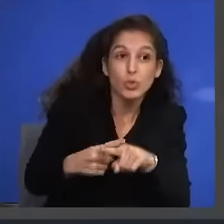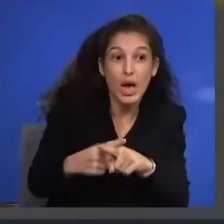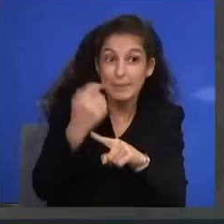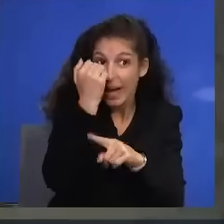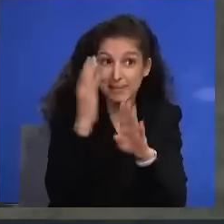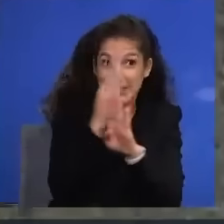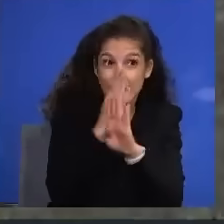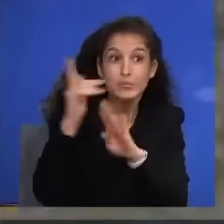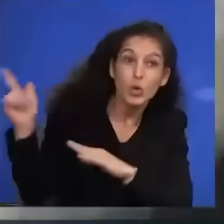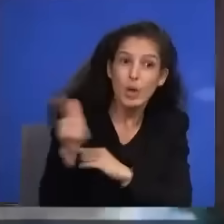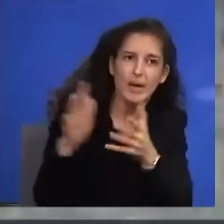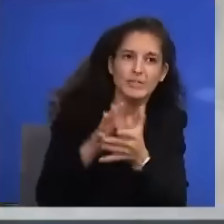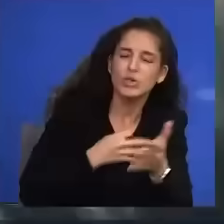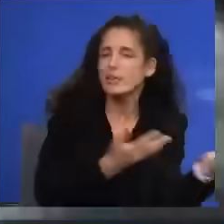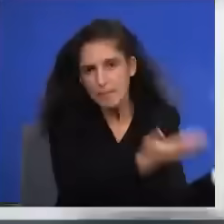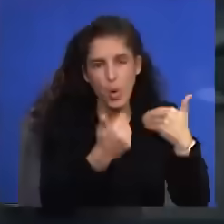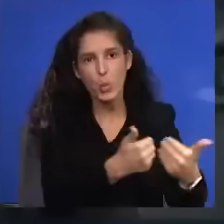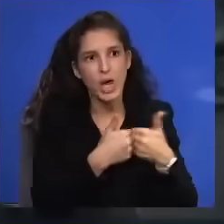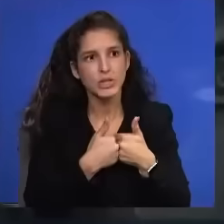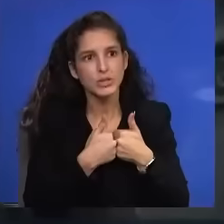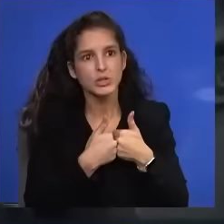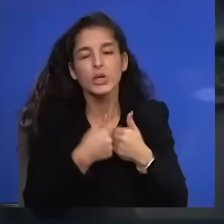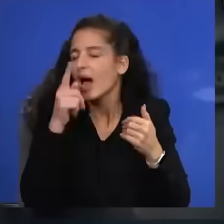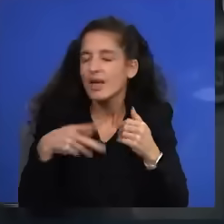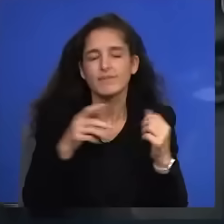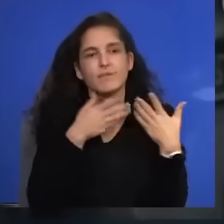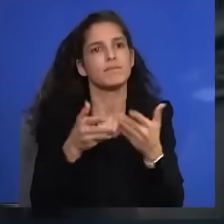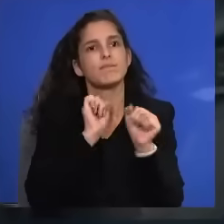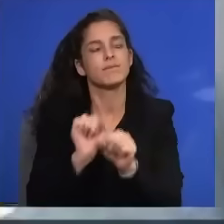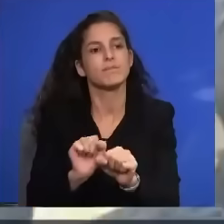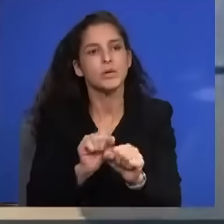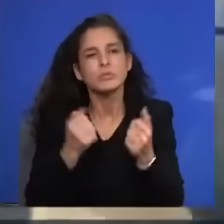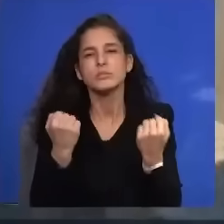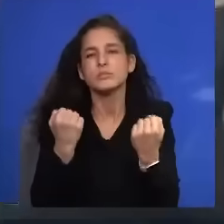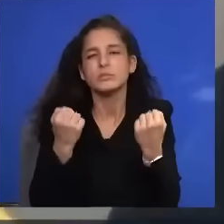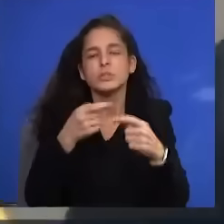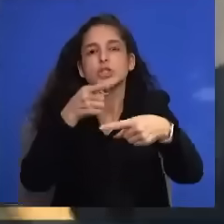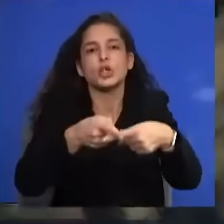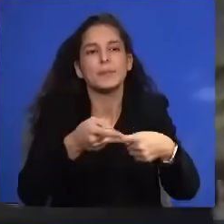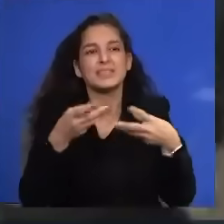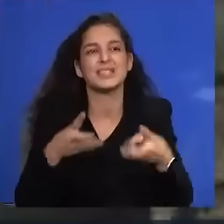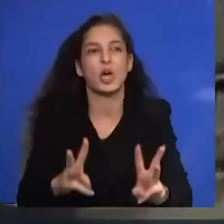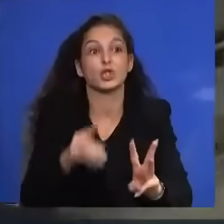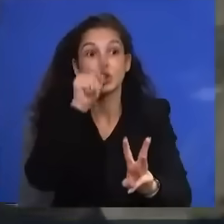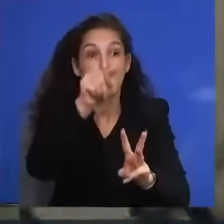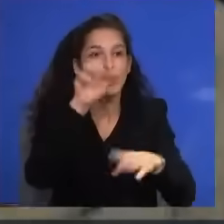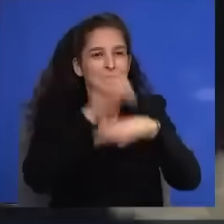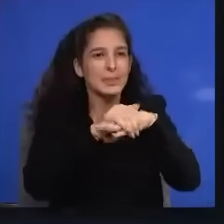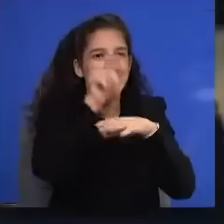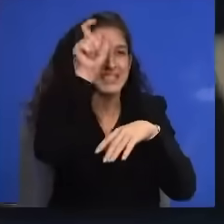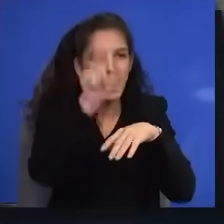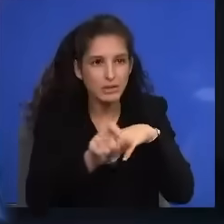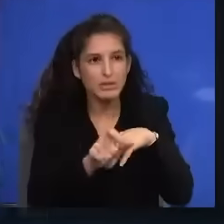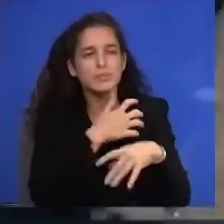החברים שלי, תבואו לעזור לי, אני חייב תגבורת. המשכנו בנסיעה לכיוון צומת שדרות, שם אנחנו מזהים אזרח שהוא פצוע